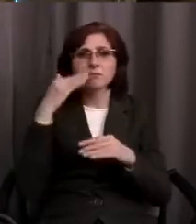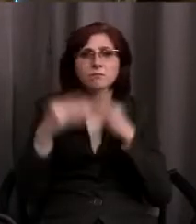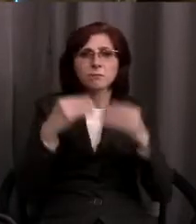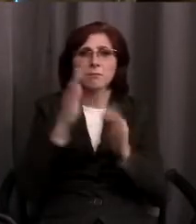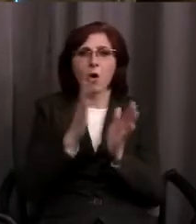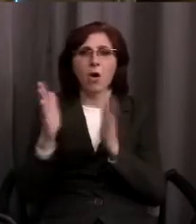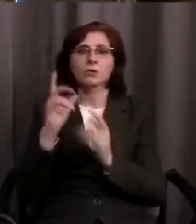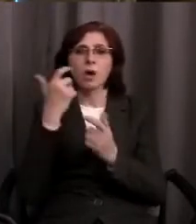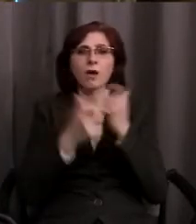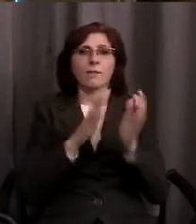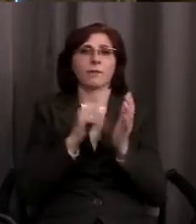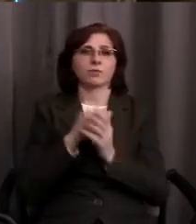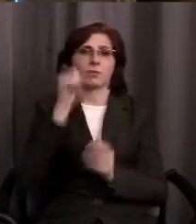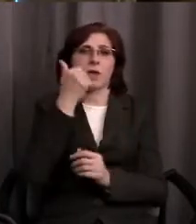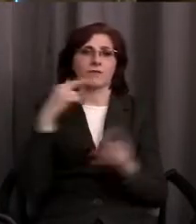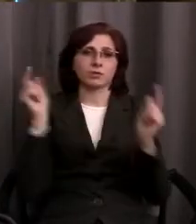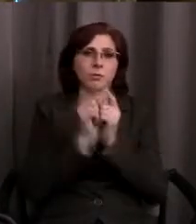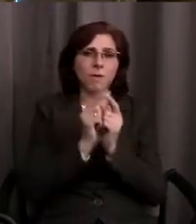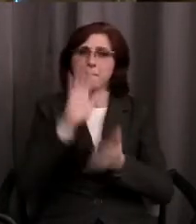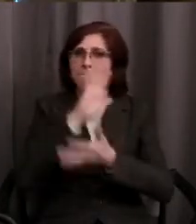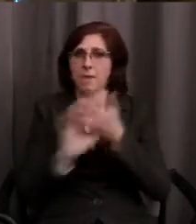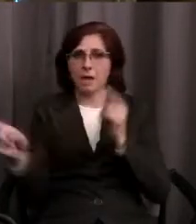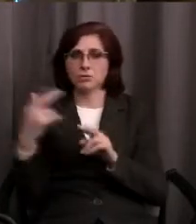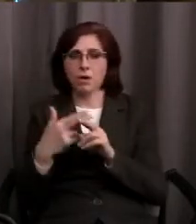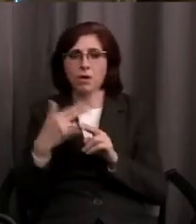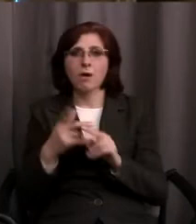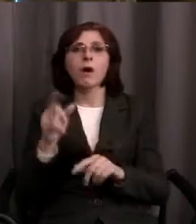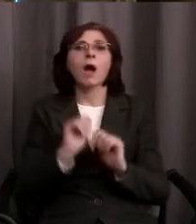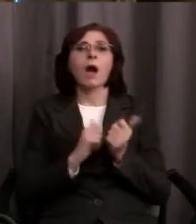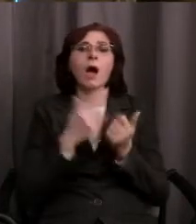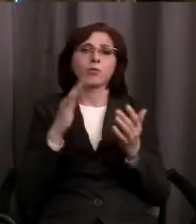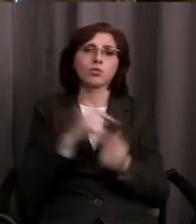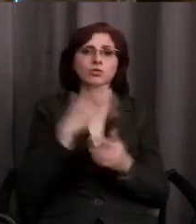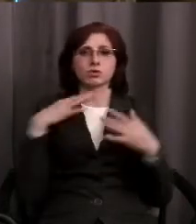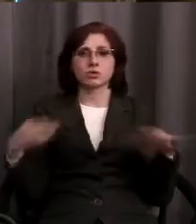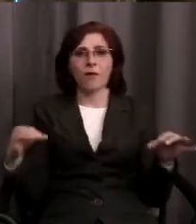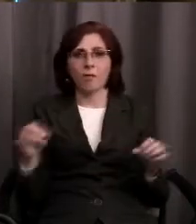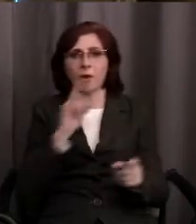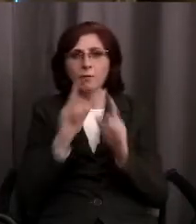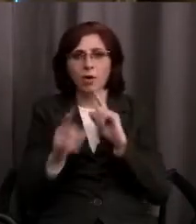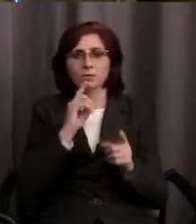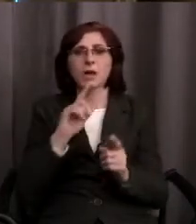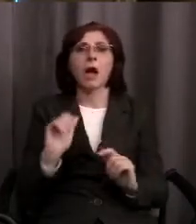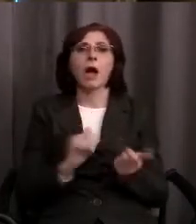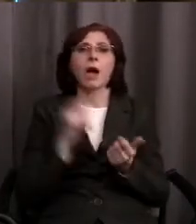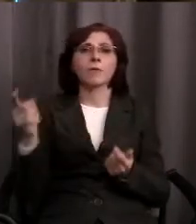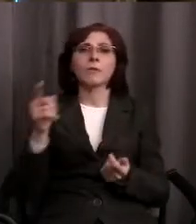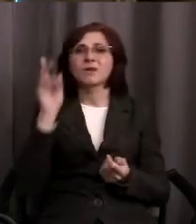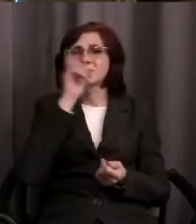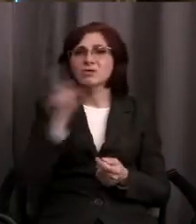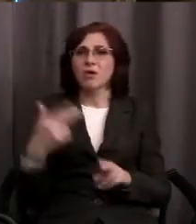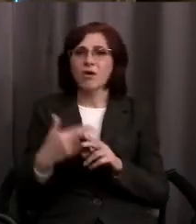że należy na pierwsze spotkanie przyjść bez pacjenta, żebyśmy mogli swobodnie porozmawiać, żeby ten pacjent nie czuł